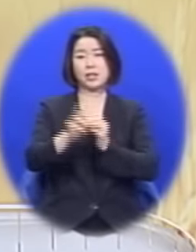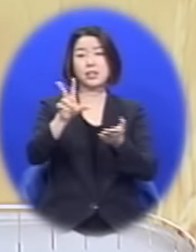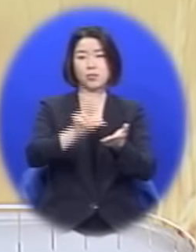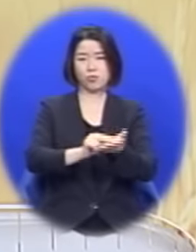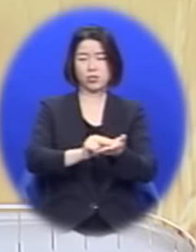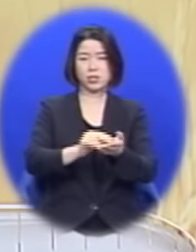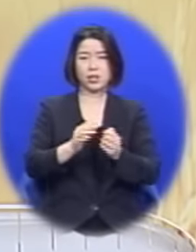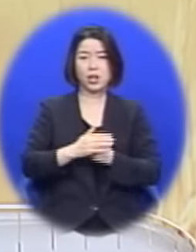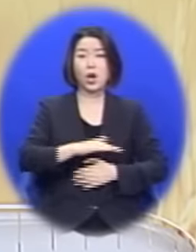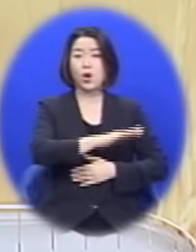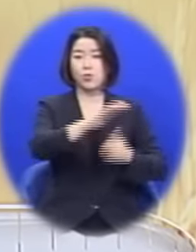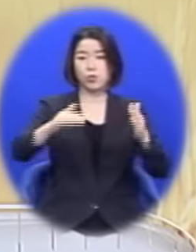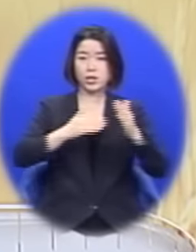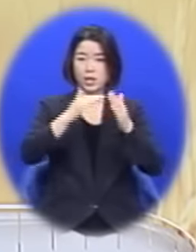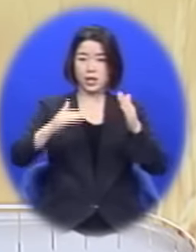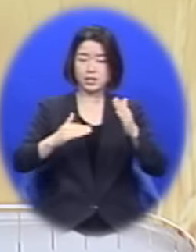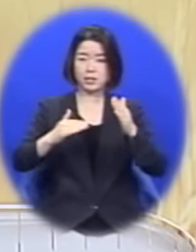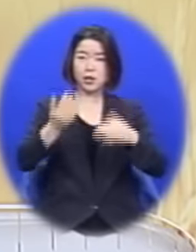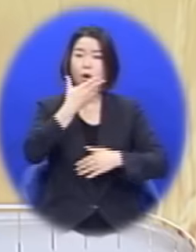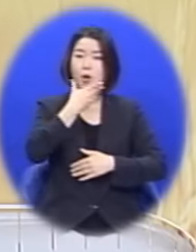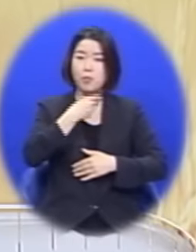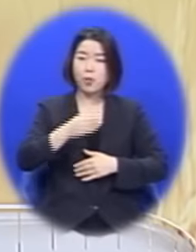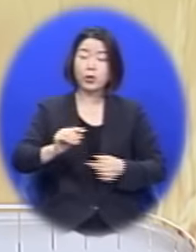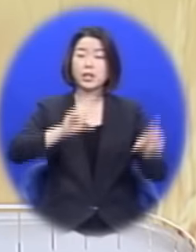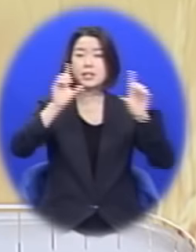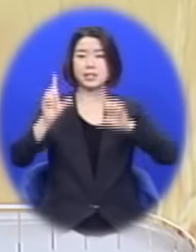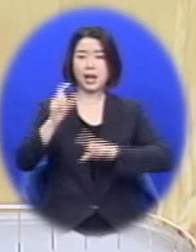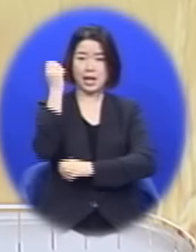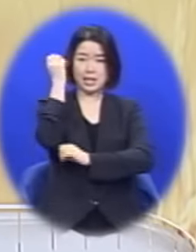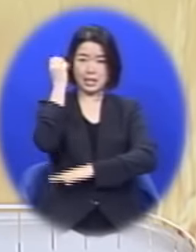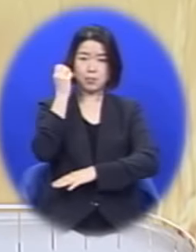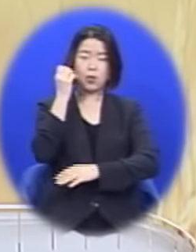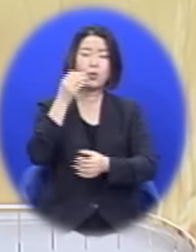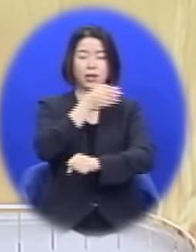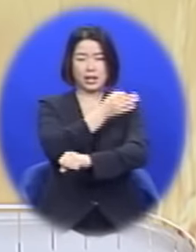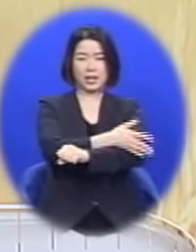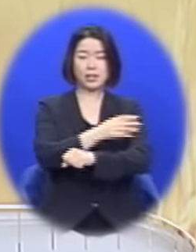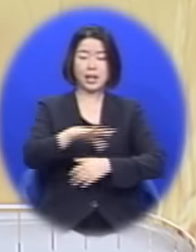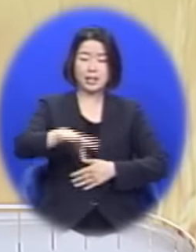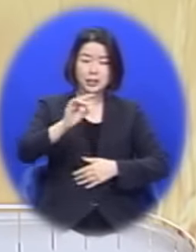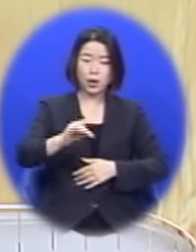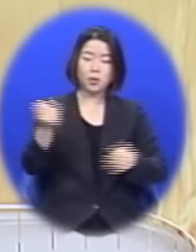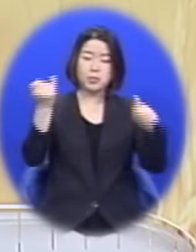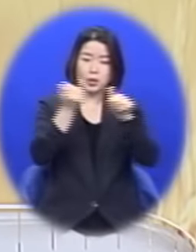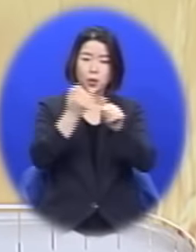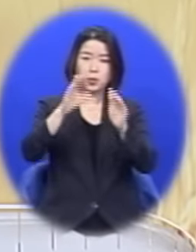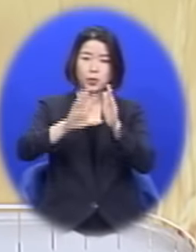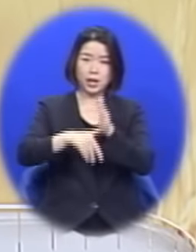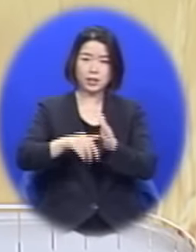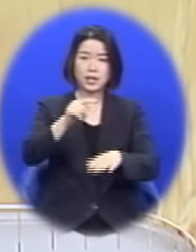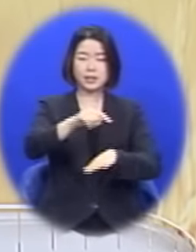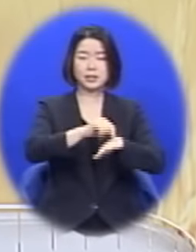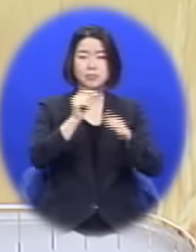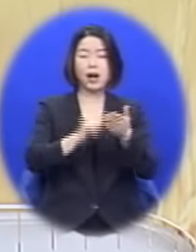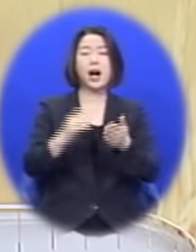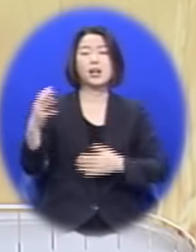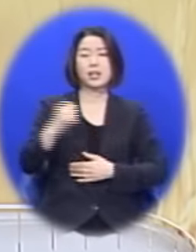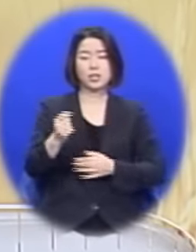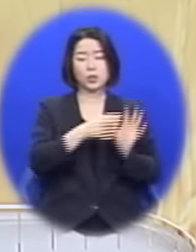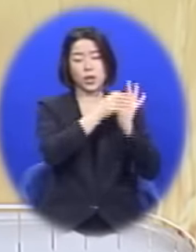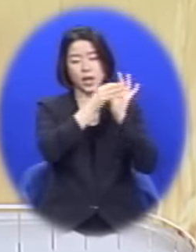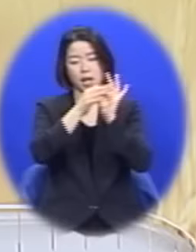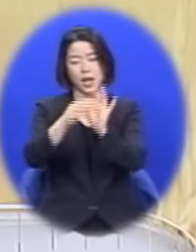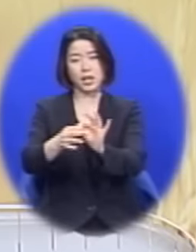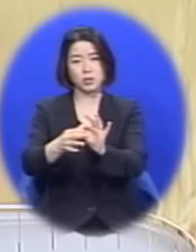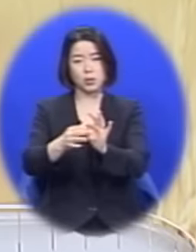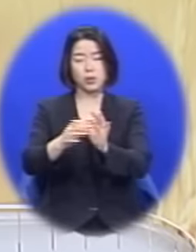행복, 정말 복된 삶, 원리 간단해요. 처음 결혼할 때 그 마음으로 계속 살면 되는 거예요. 그래서 결혼